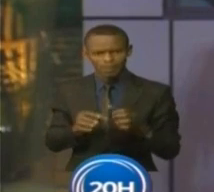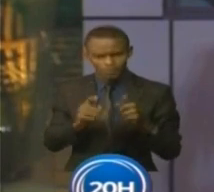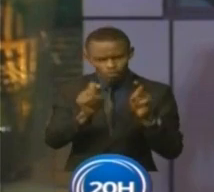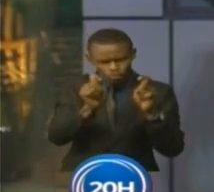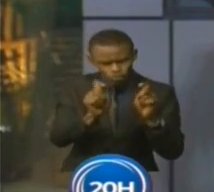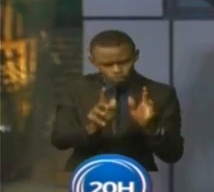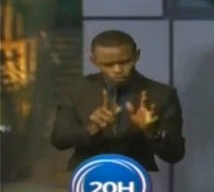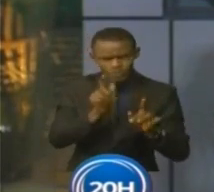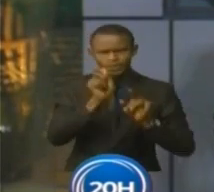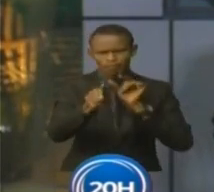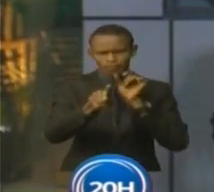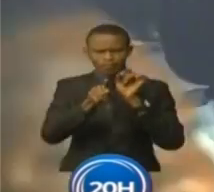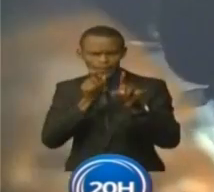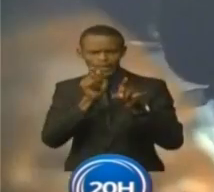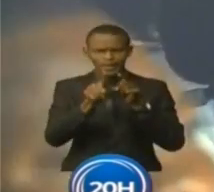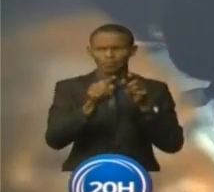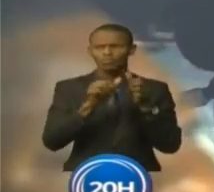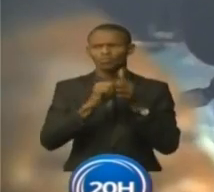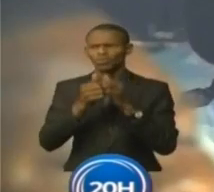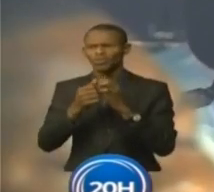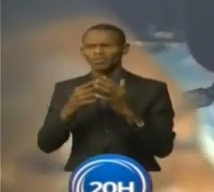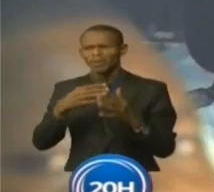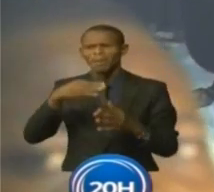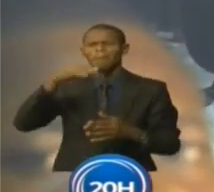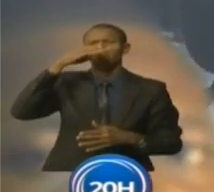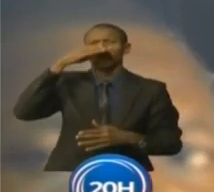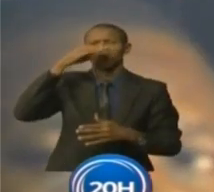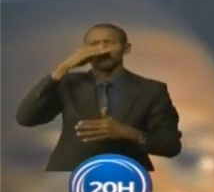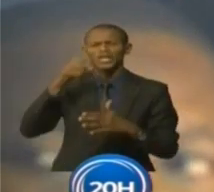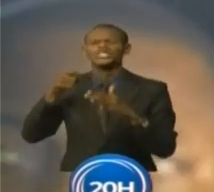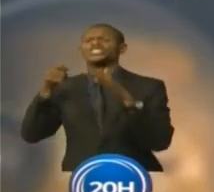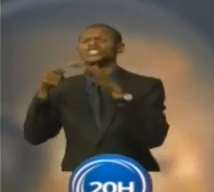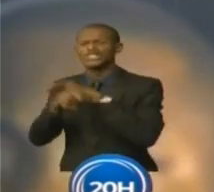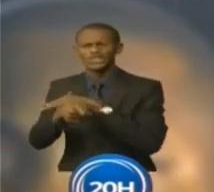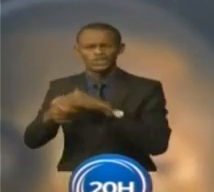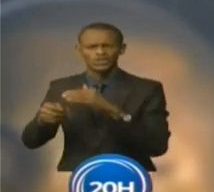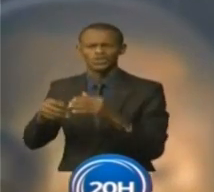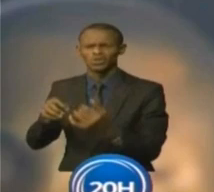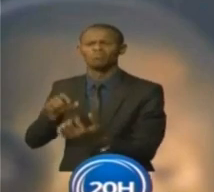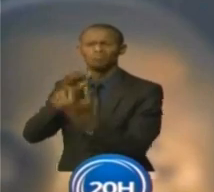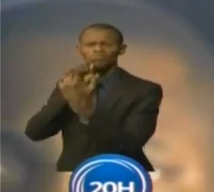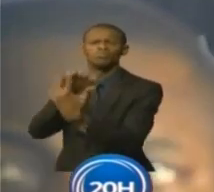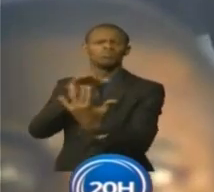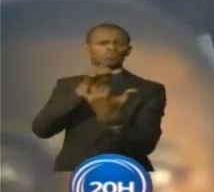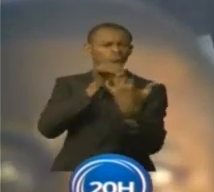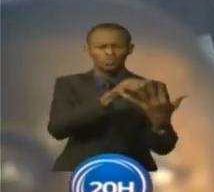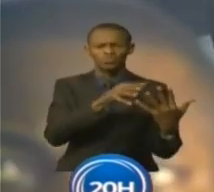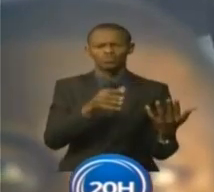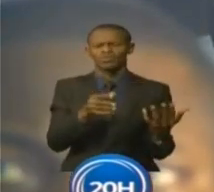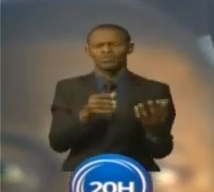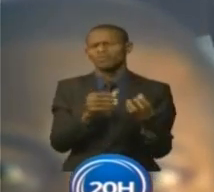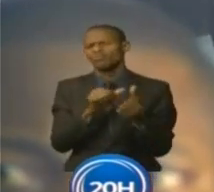concerne l'insécurité urbaine. Nous avons mis des moyens à la disposition de notre